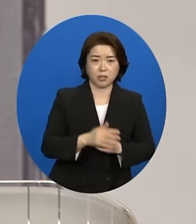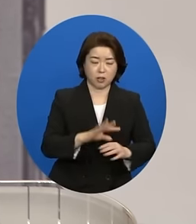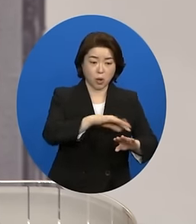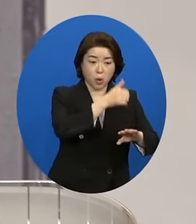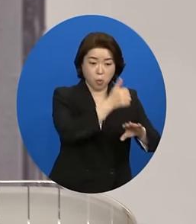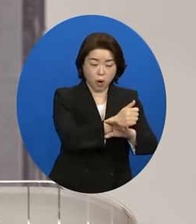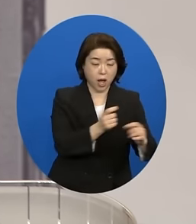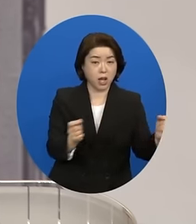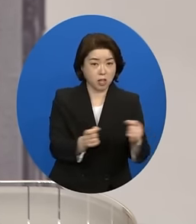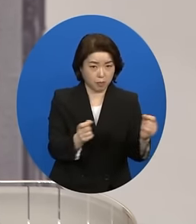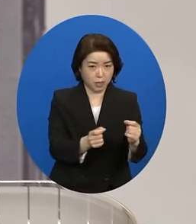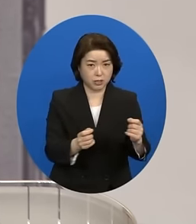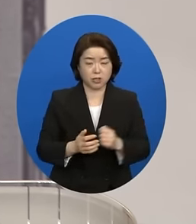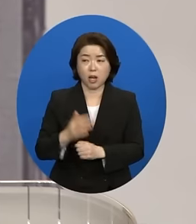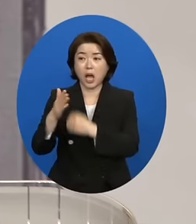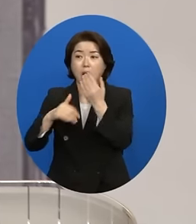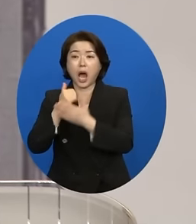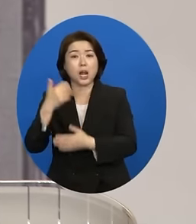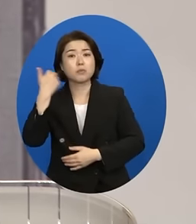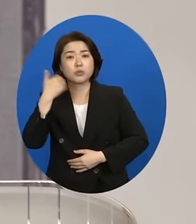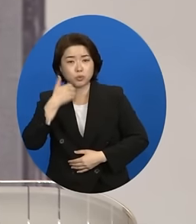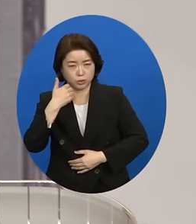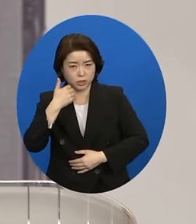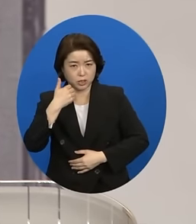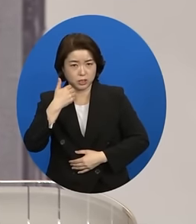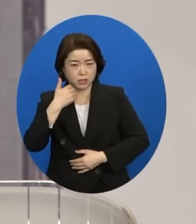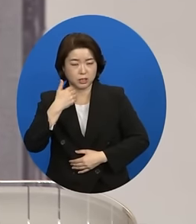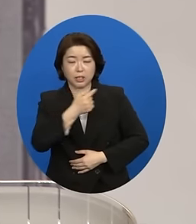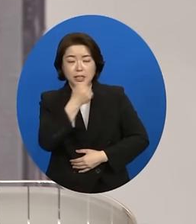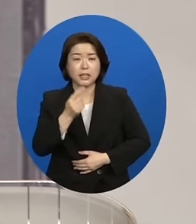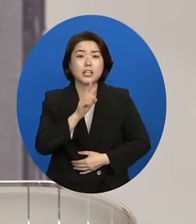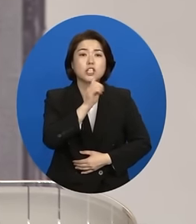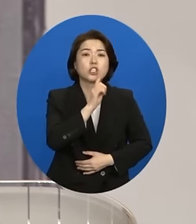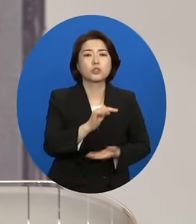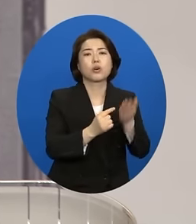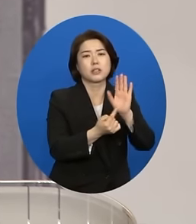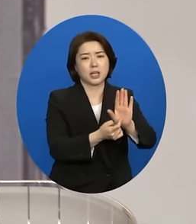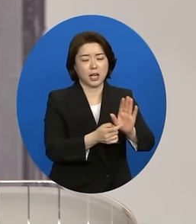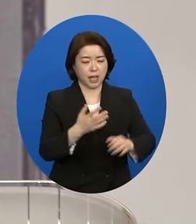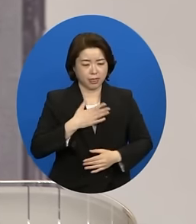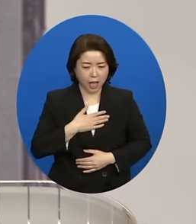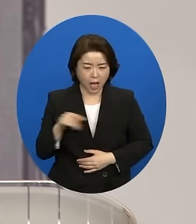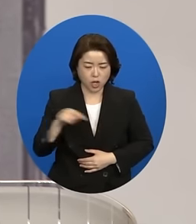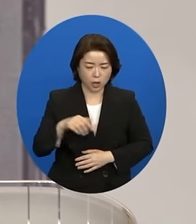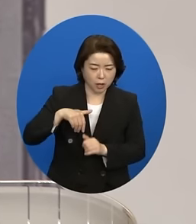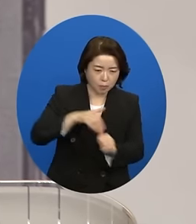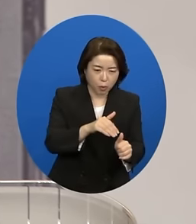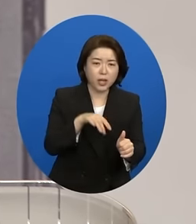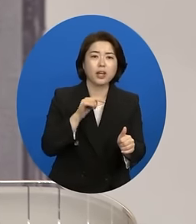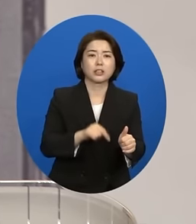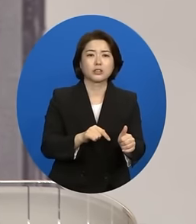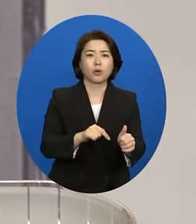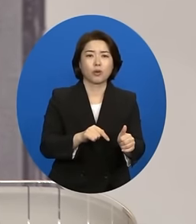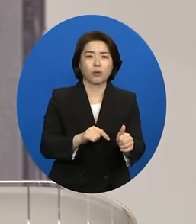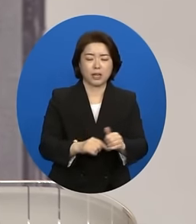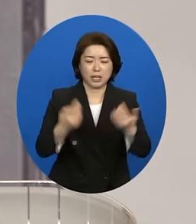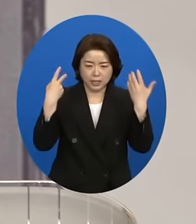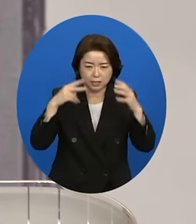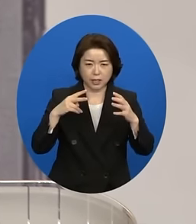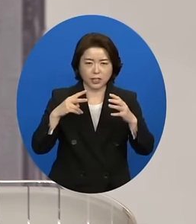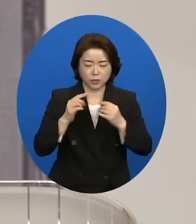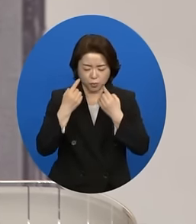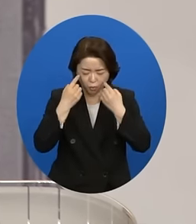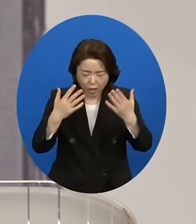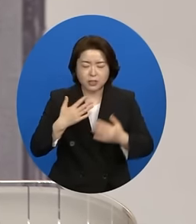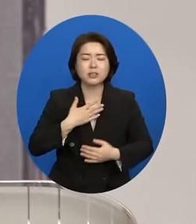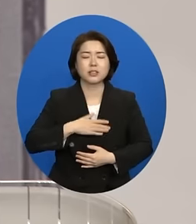옆에서 하나님이 누구신지를 증언하는 자로 나를 여기에 심으신 것을 다니엘은 너무나 잘 알고